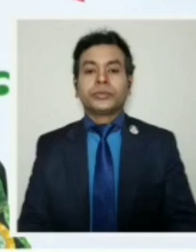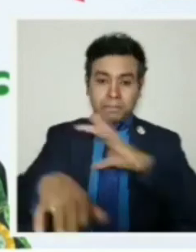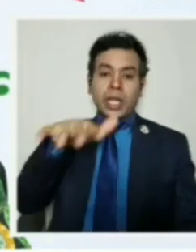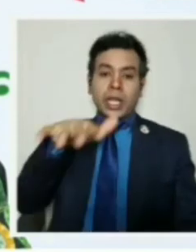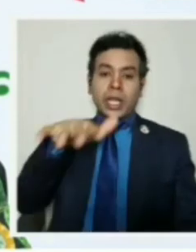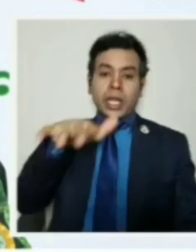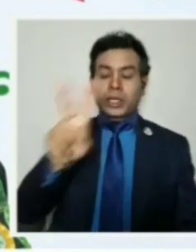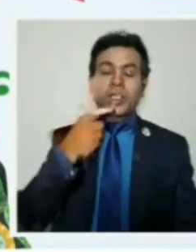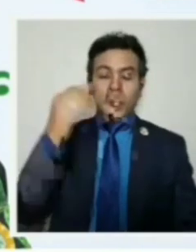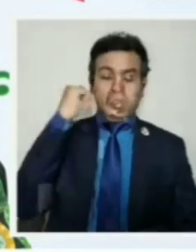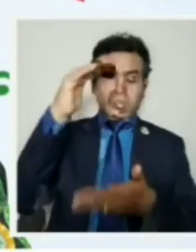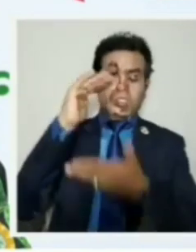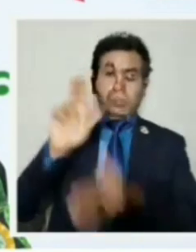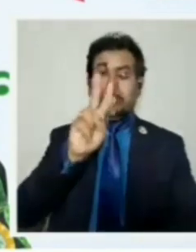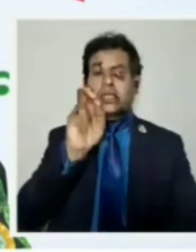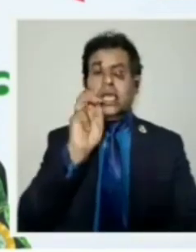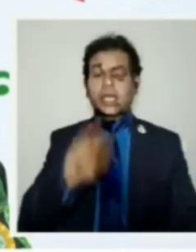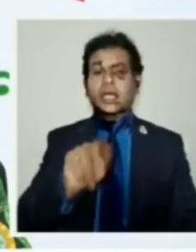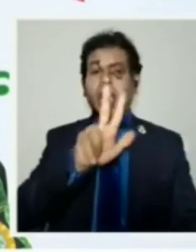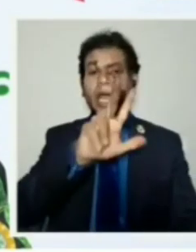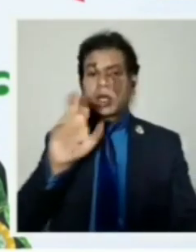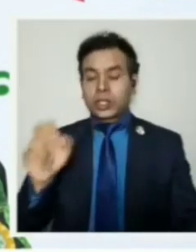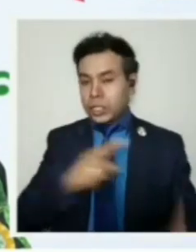22,37,275টি। বর্তমানে মজুদ